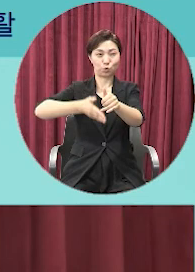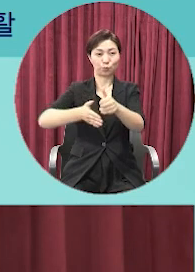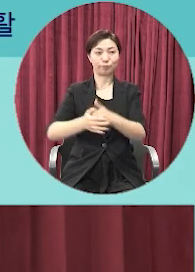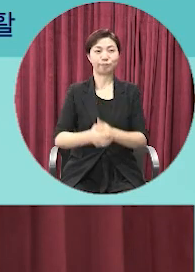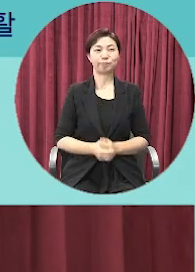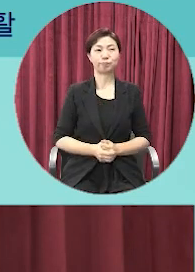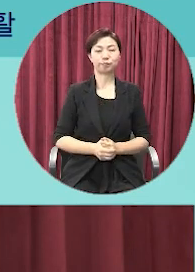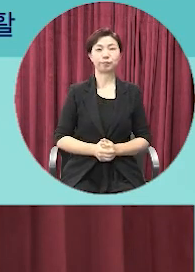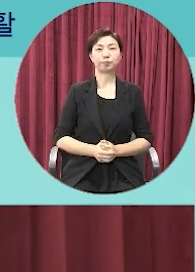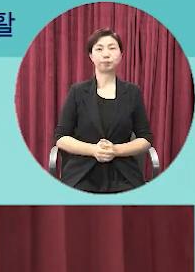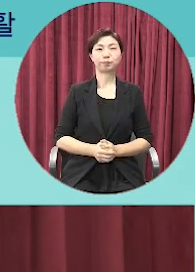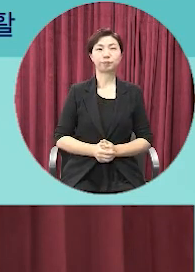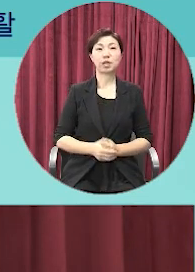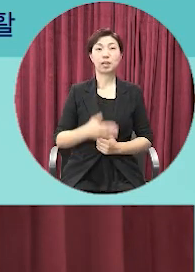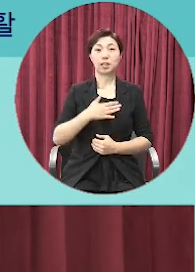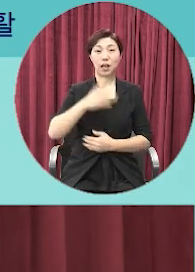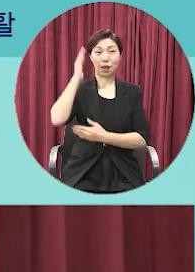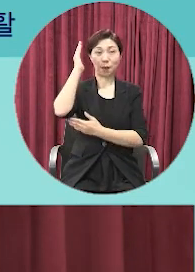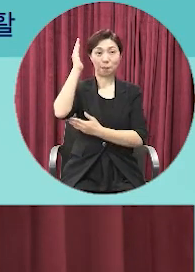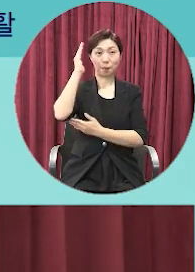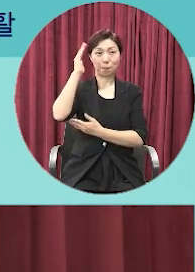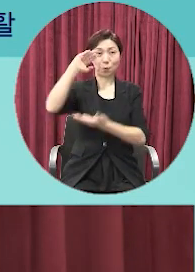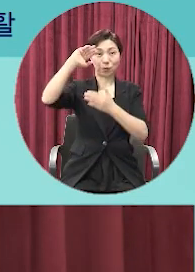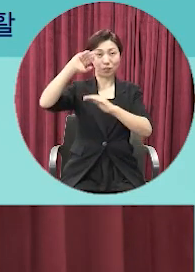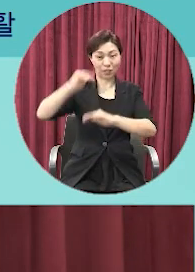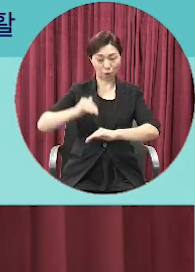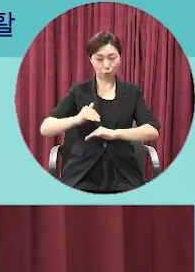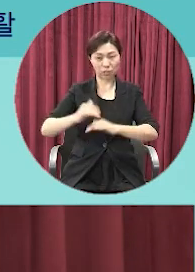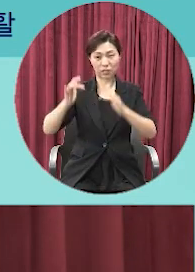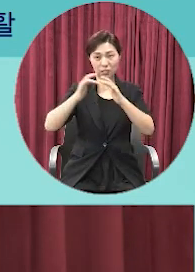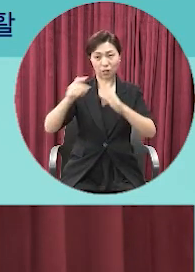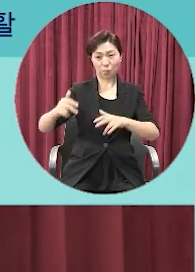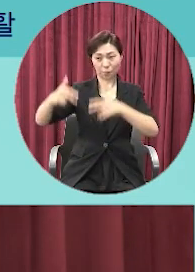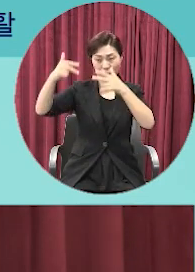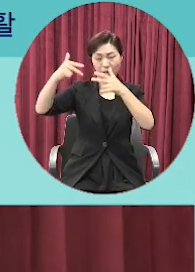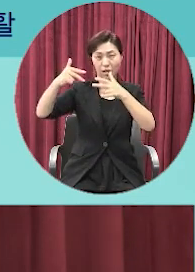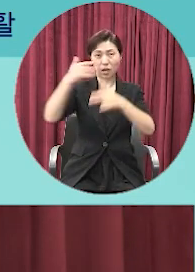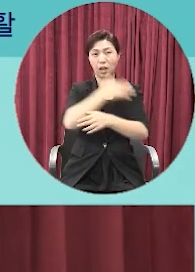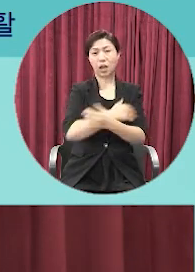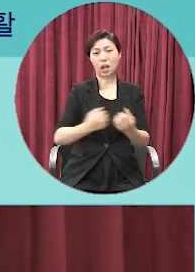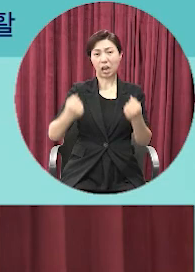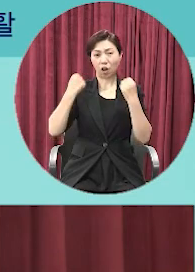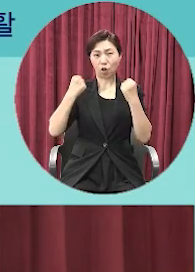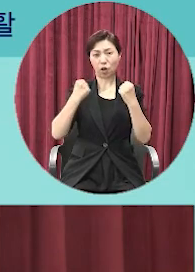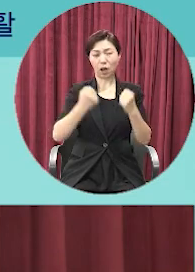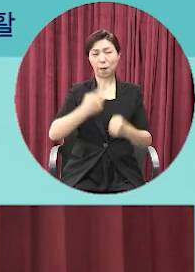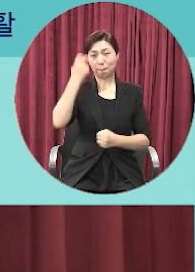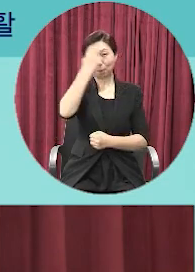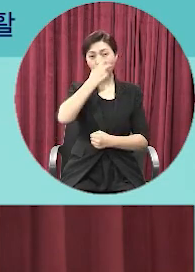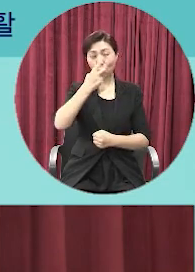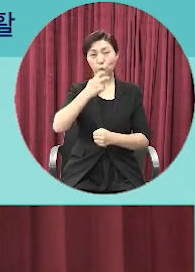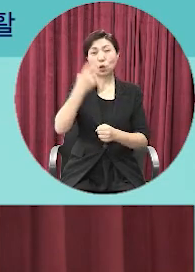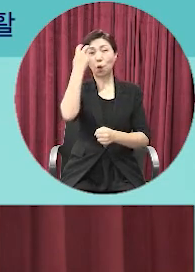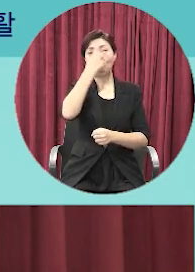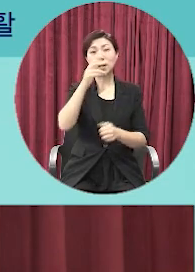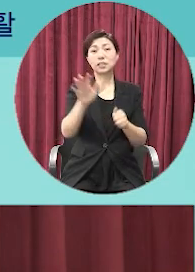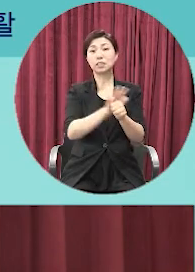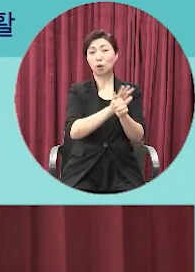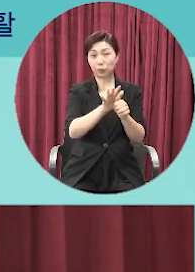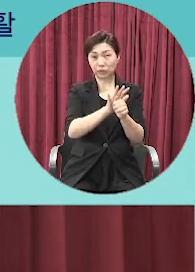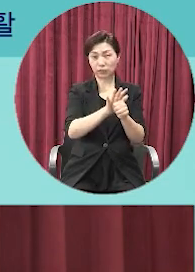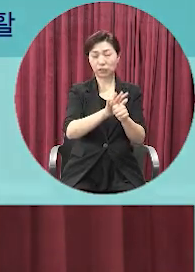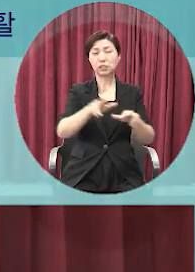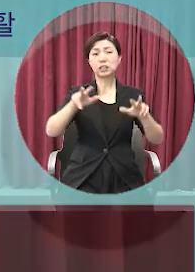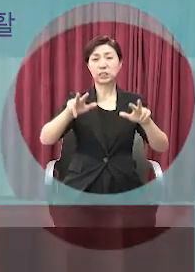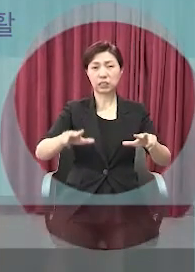네, 그 제가 발표드린 내용은 비대면 건강보건관리 서비스가 현재 지금